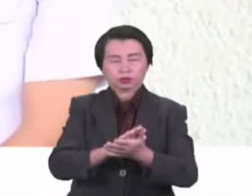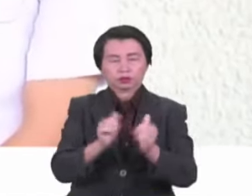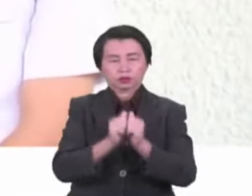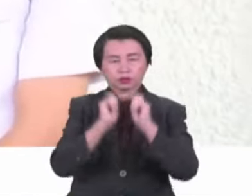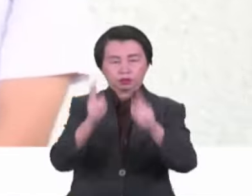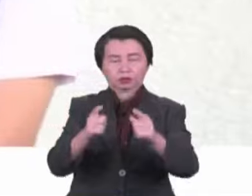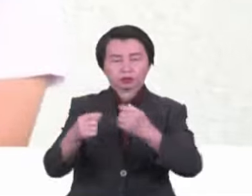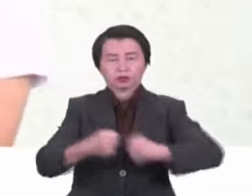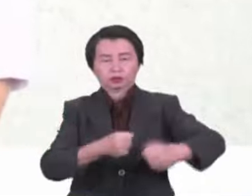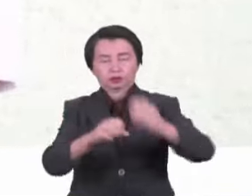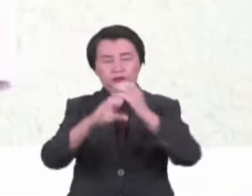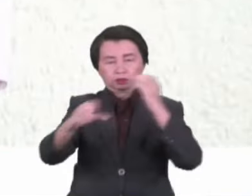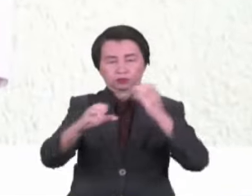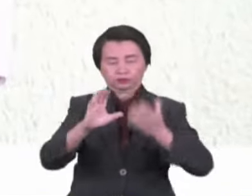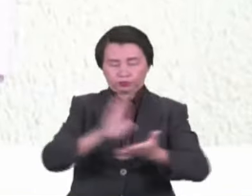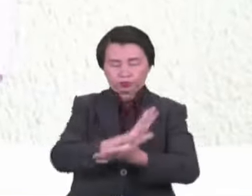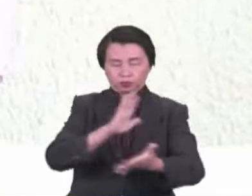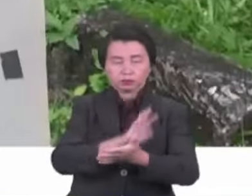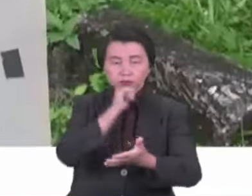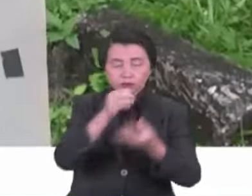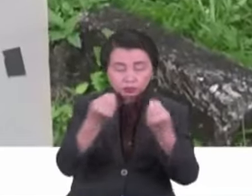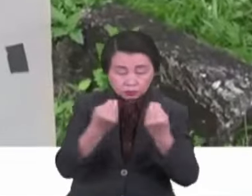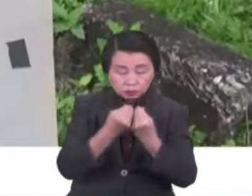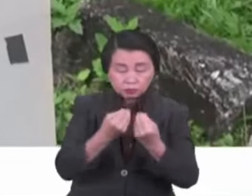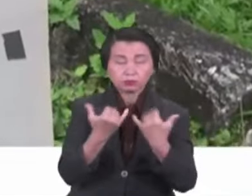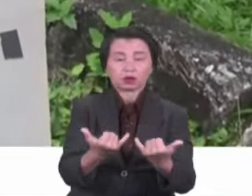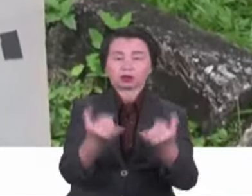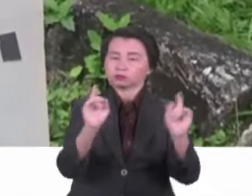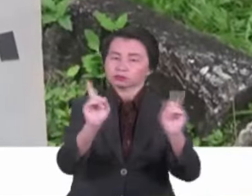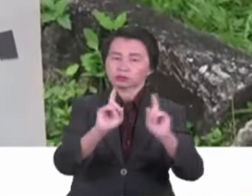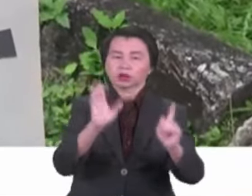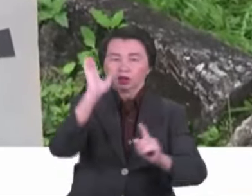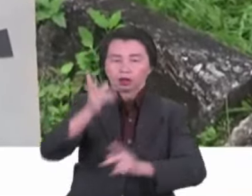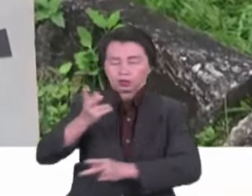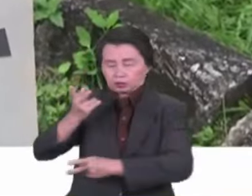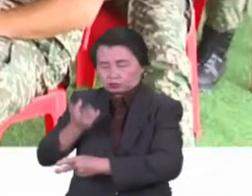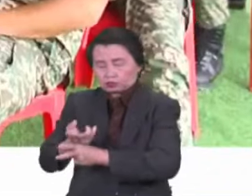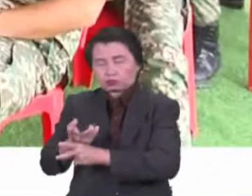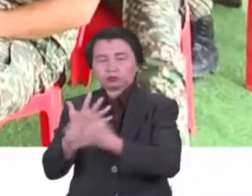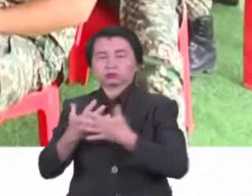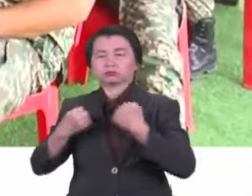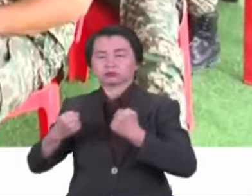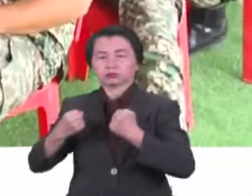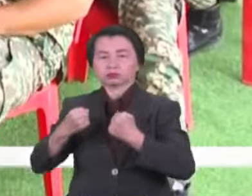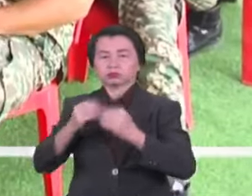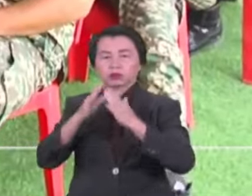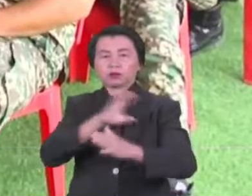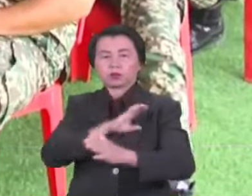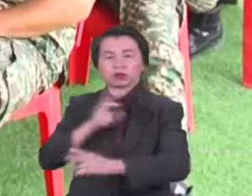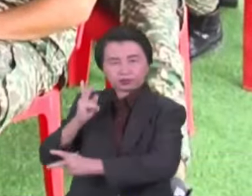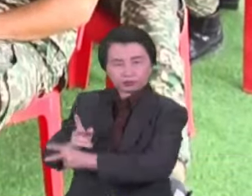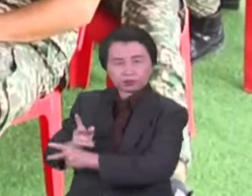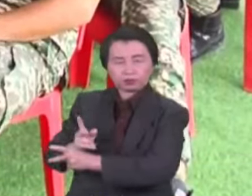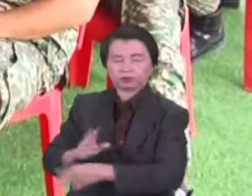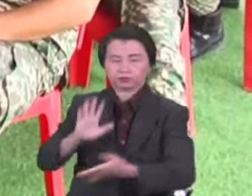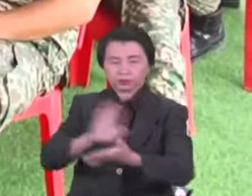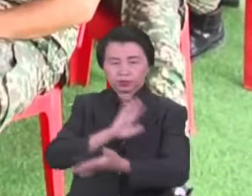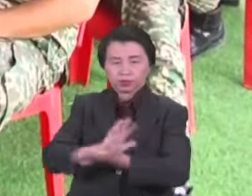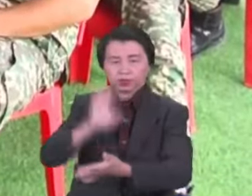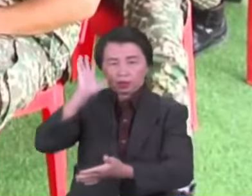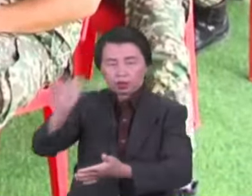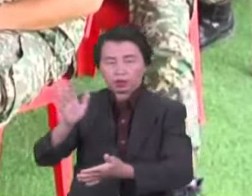Sungai Buloh. Kertas undi awal tidak akan dikira hari ini dan kesemua peti undi akan disimpan di lokap-lokap balai polis. Kertas-kertas undi tersebut